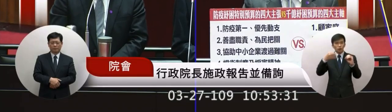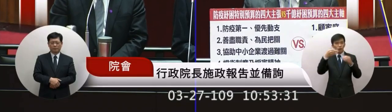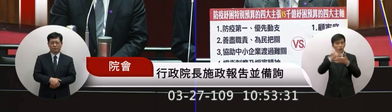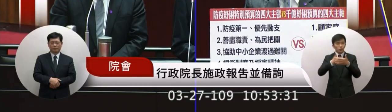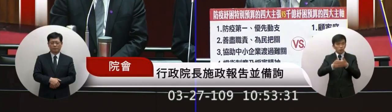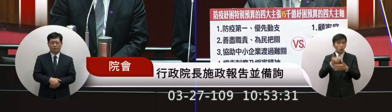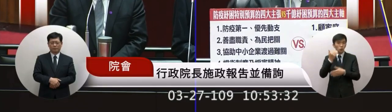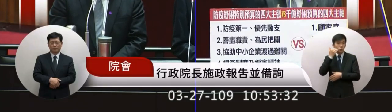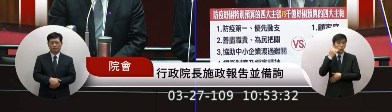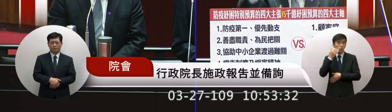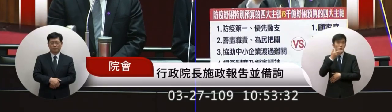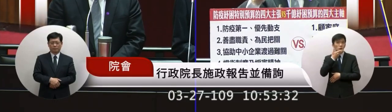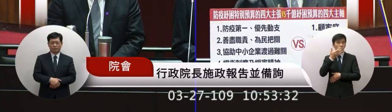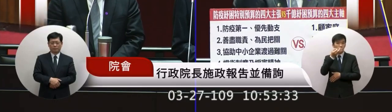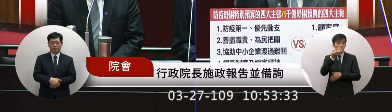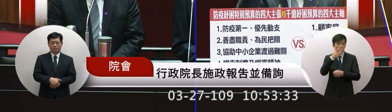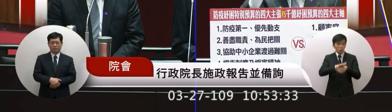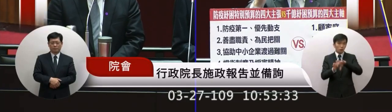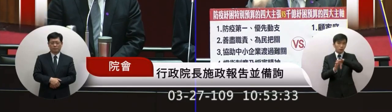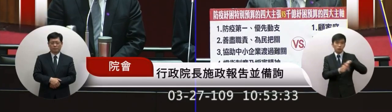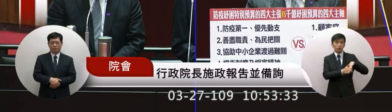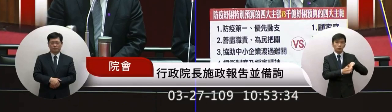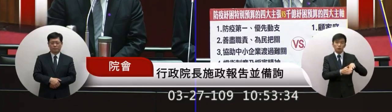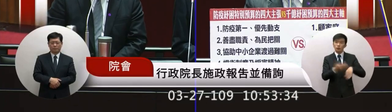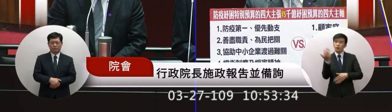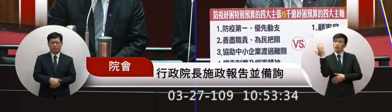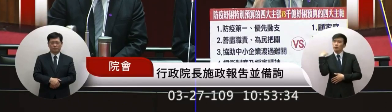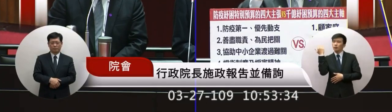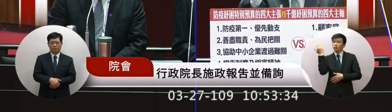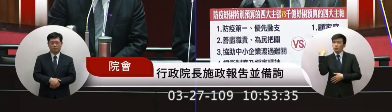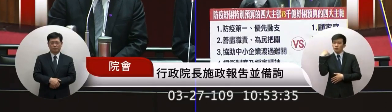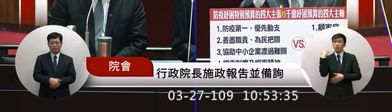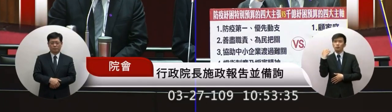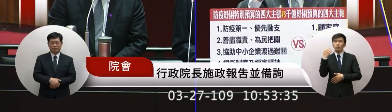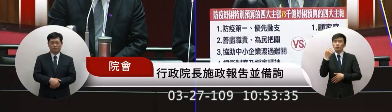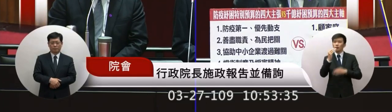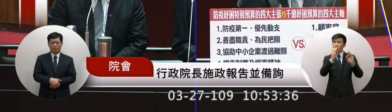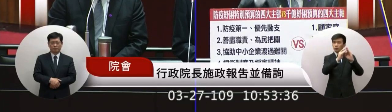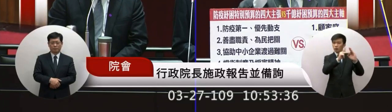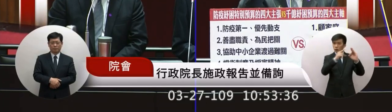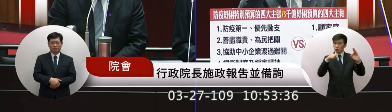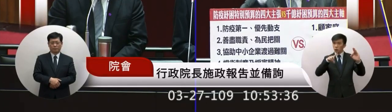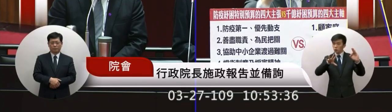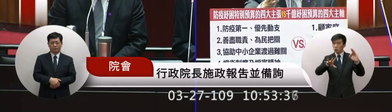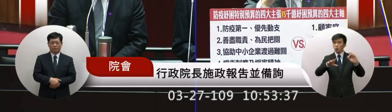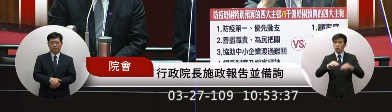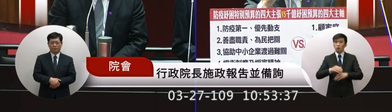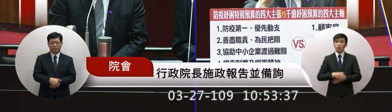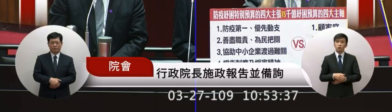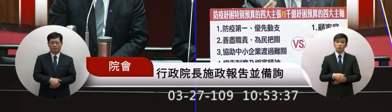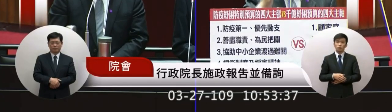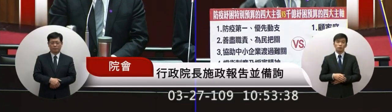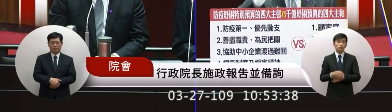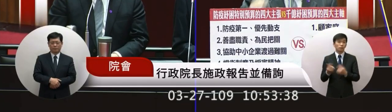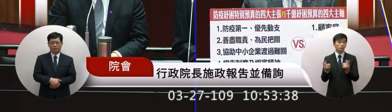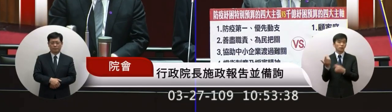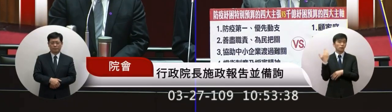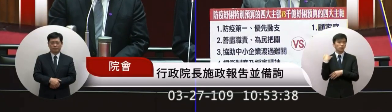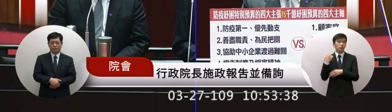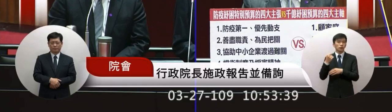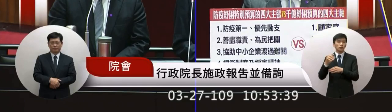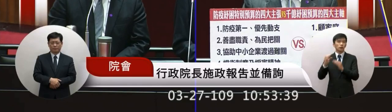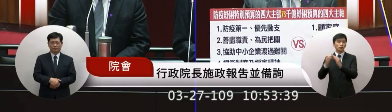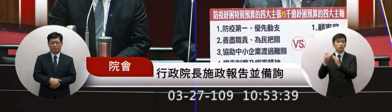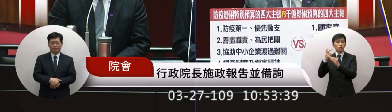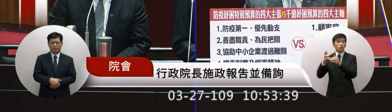息补贴的部分，旧的贷款，我顶一遍，包括伫金管会我来